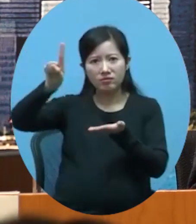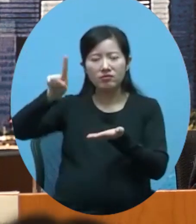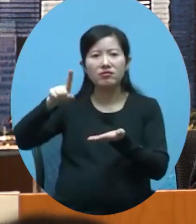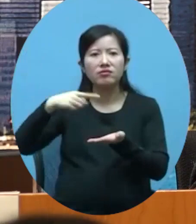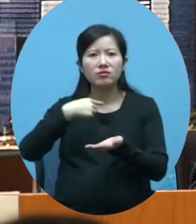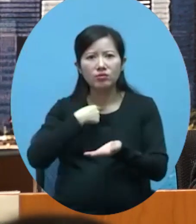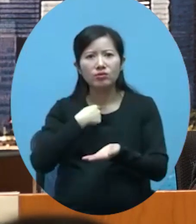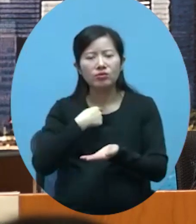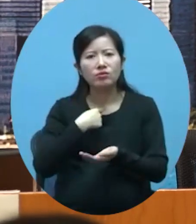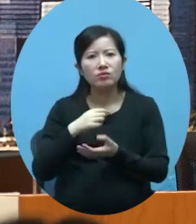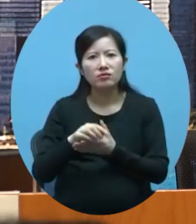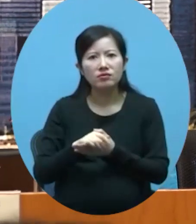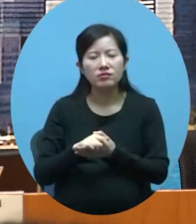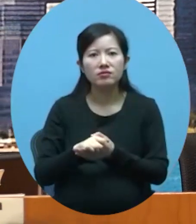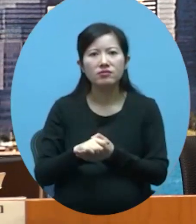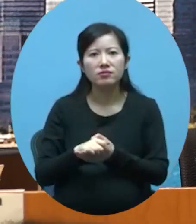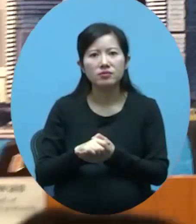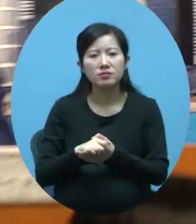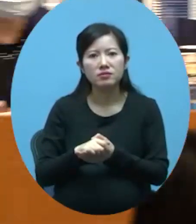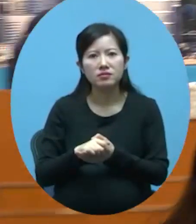一條各位